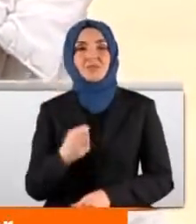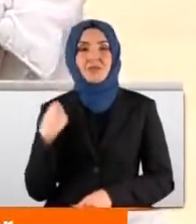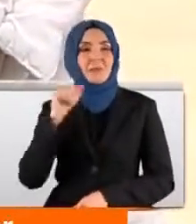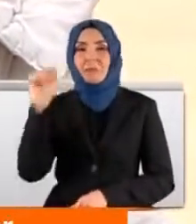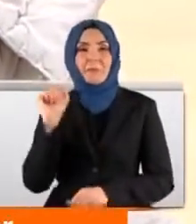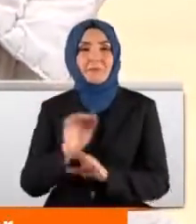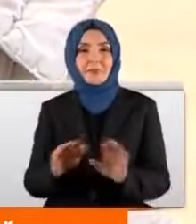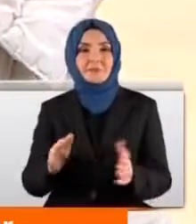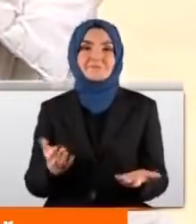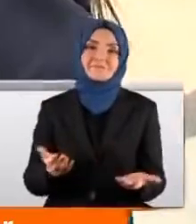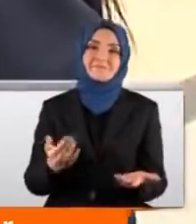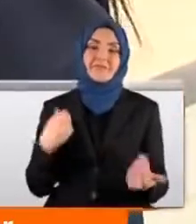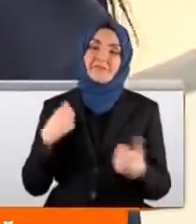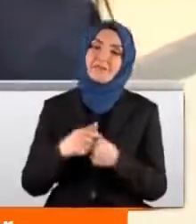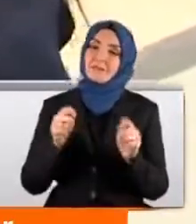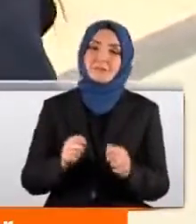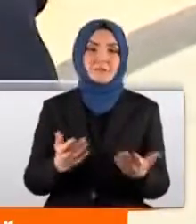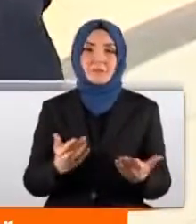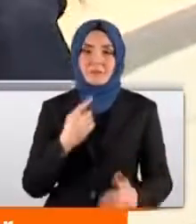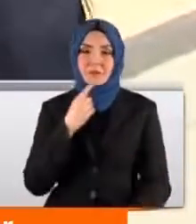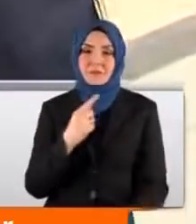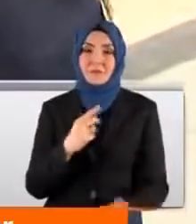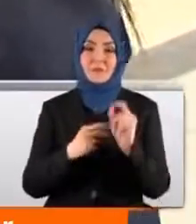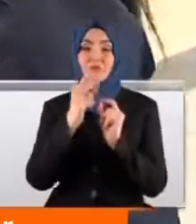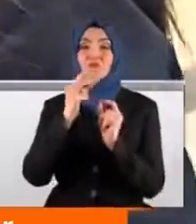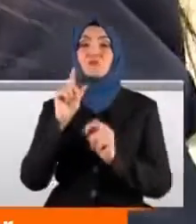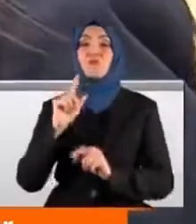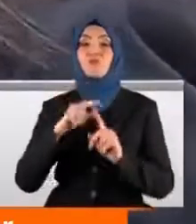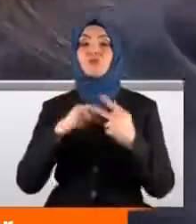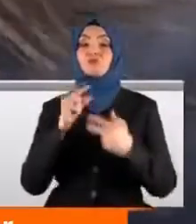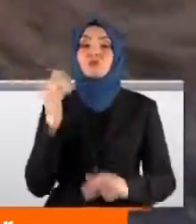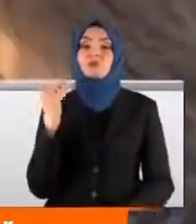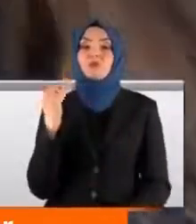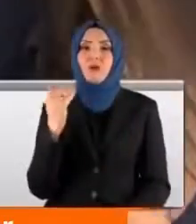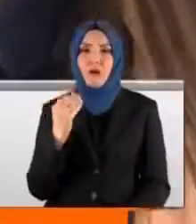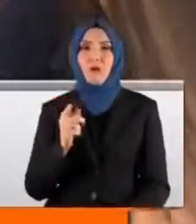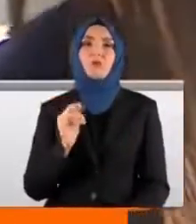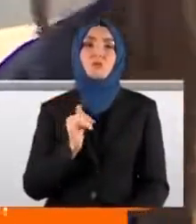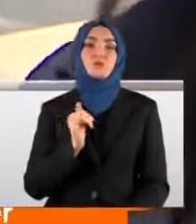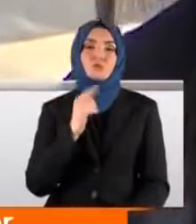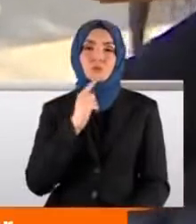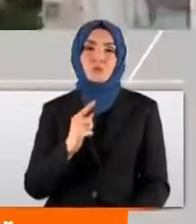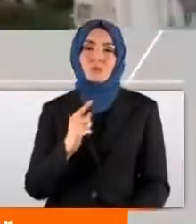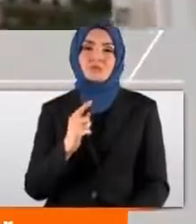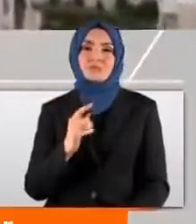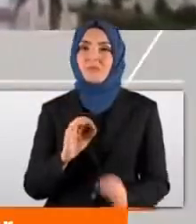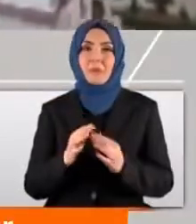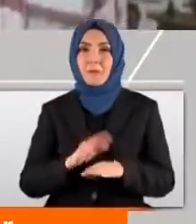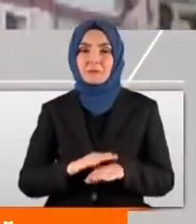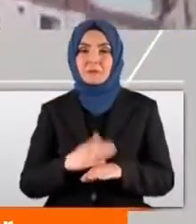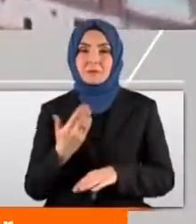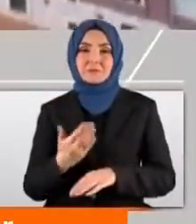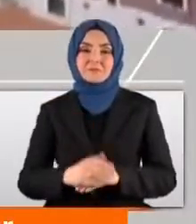ama tekrar sileriz artık. Ne tozu geliyor? Çöl tozu. Yapma ya, o kötü işte. O kötü. Ne yapacağız? Bu tip